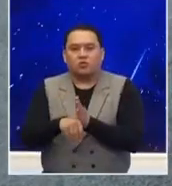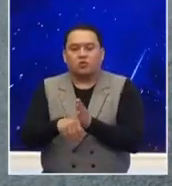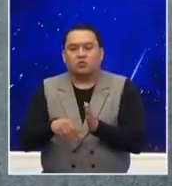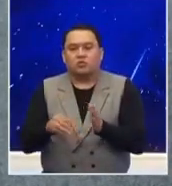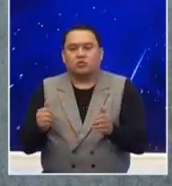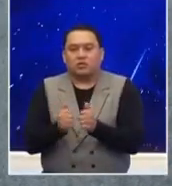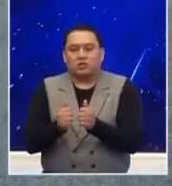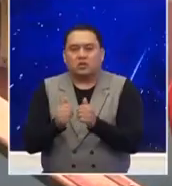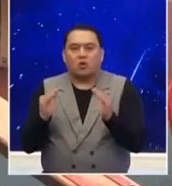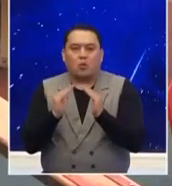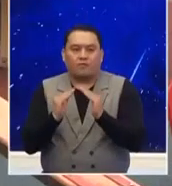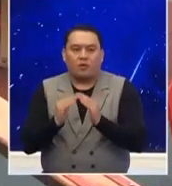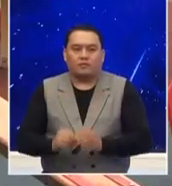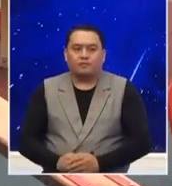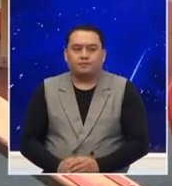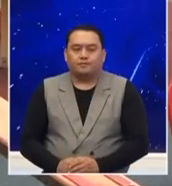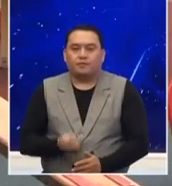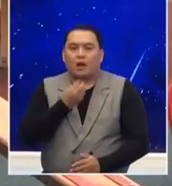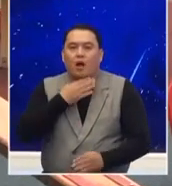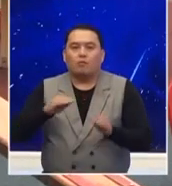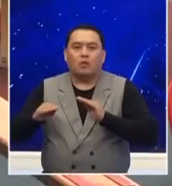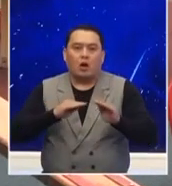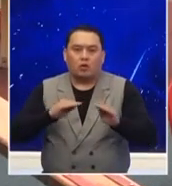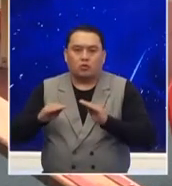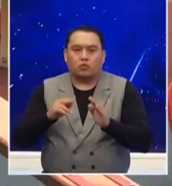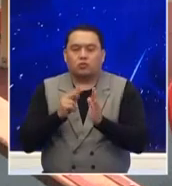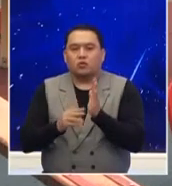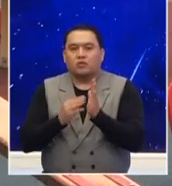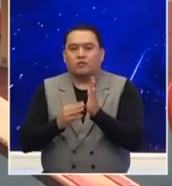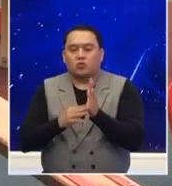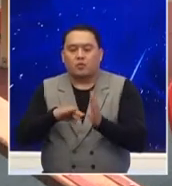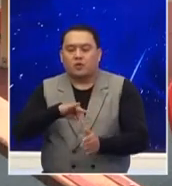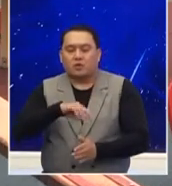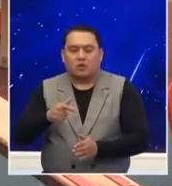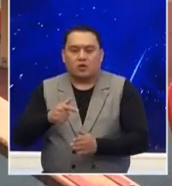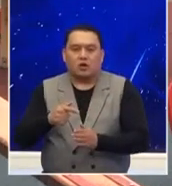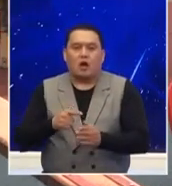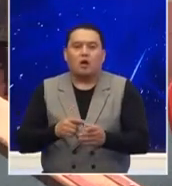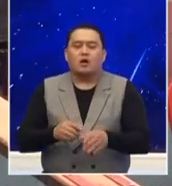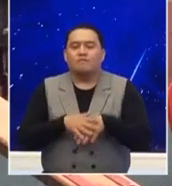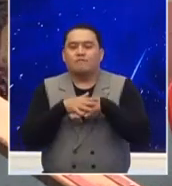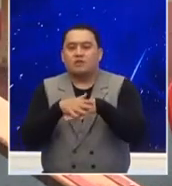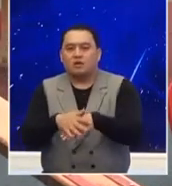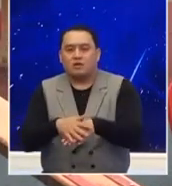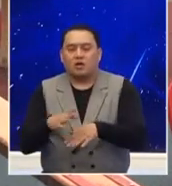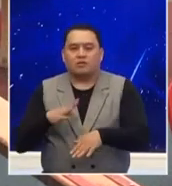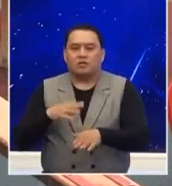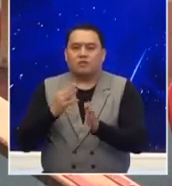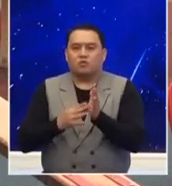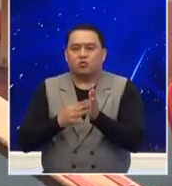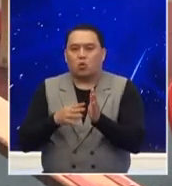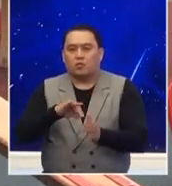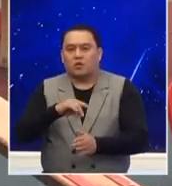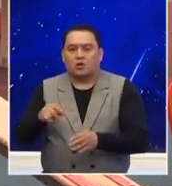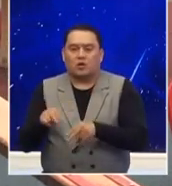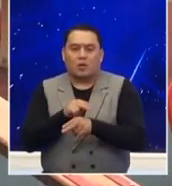ребятню даже с соседних домов. По дорожной карте занятости нам было выделено 90 миллионов